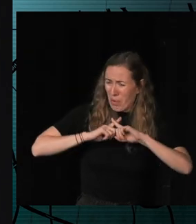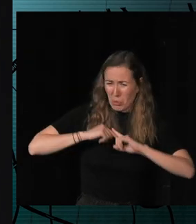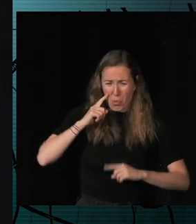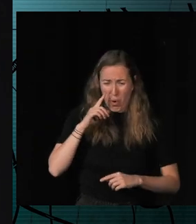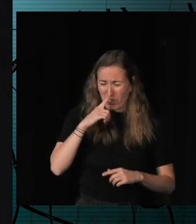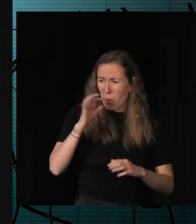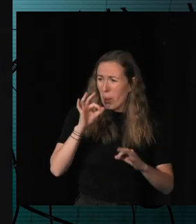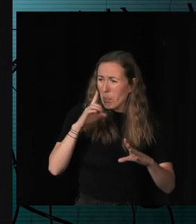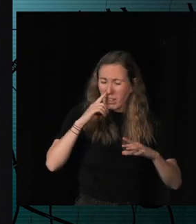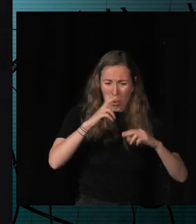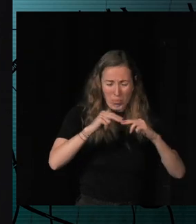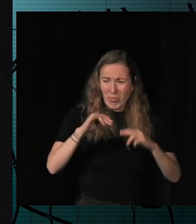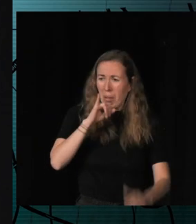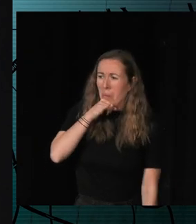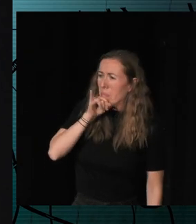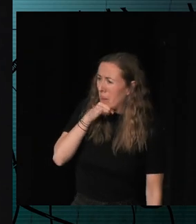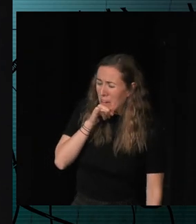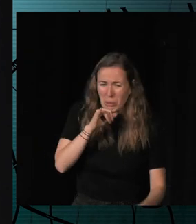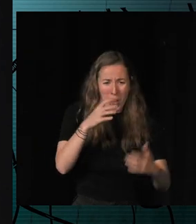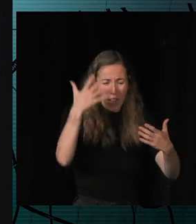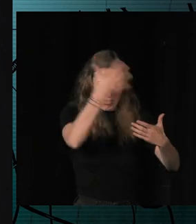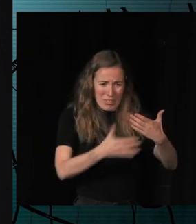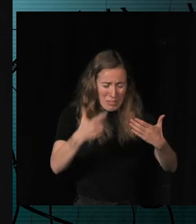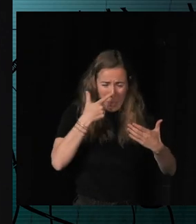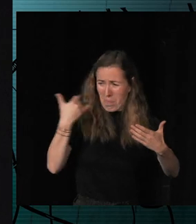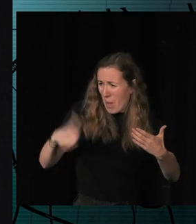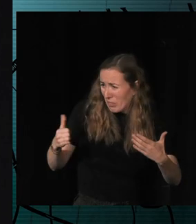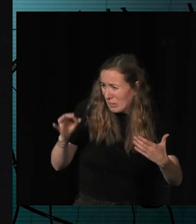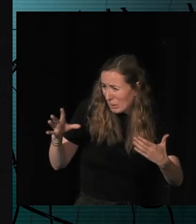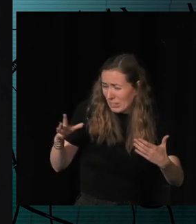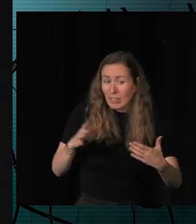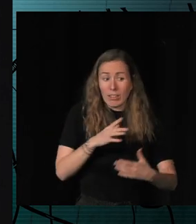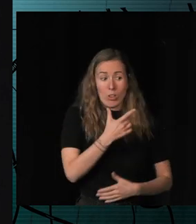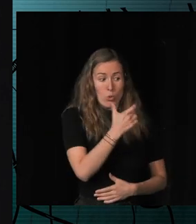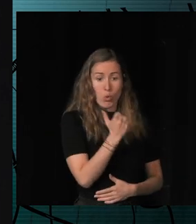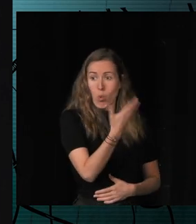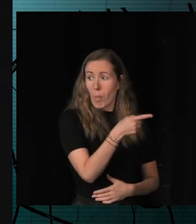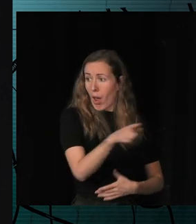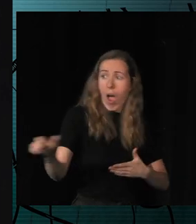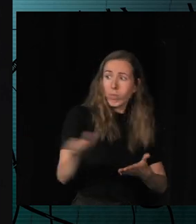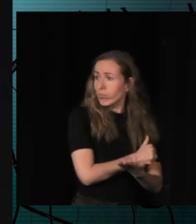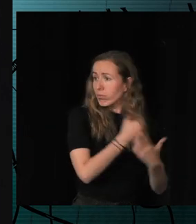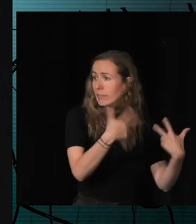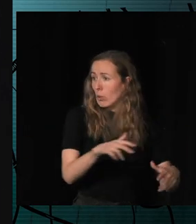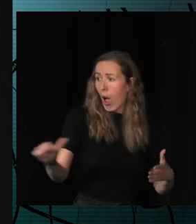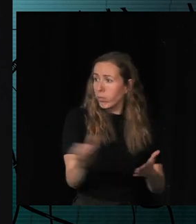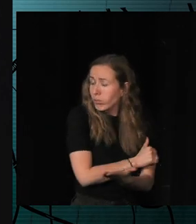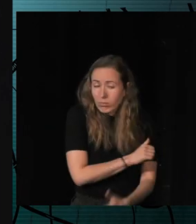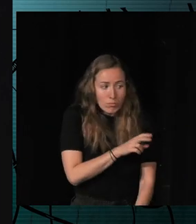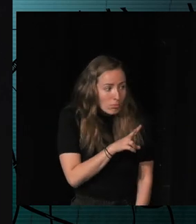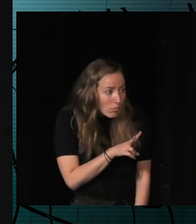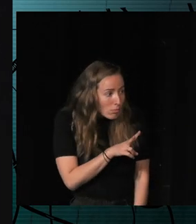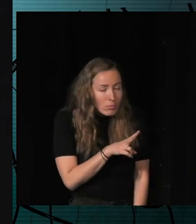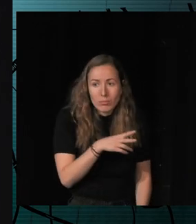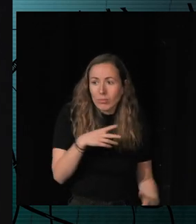bizarre et surtout très de manière plus étrange un ou deux jours après Konami a supprimé complètement ce ce tweet là ce teaser qui av